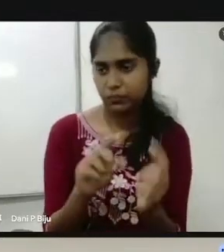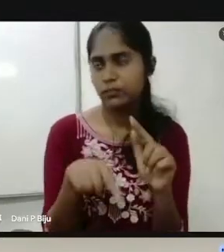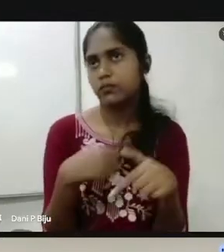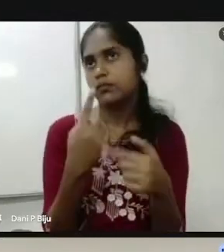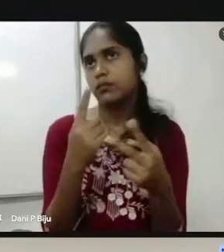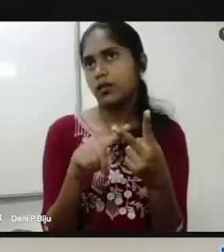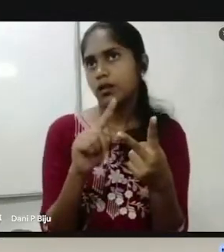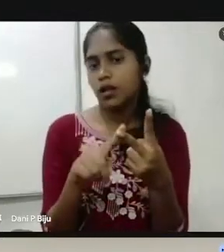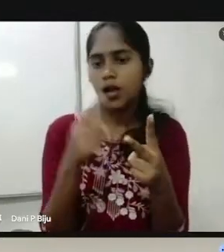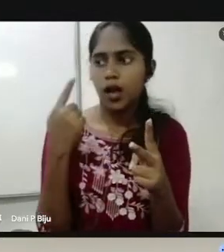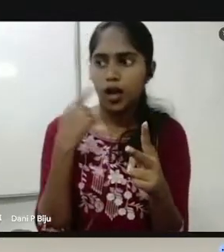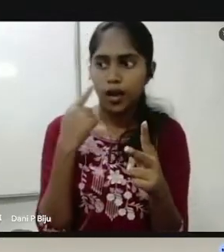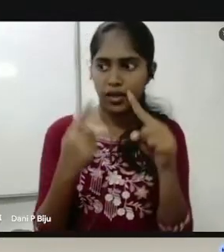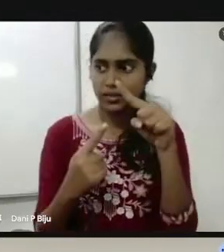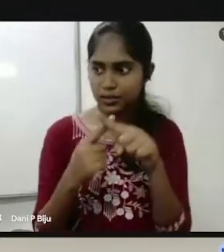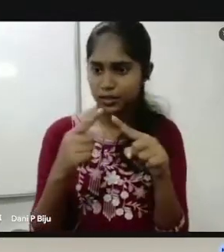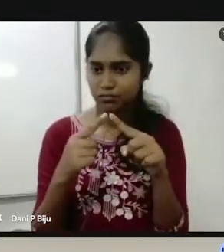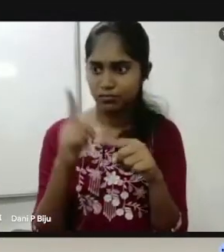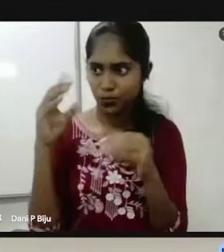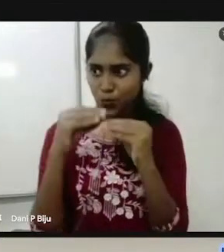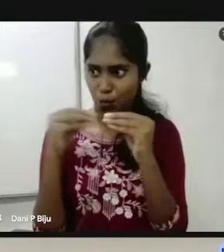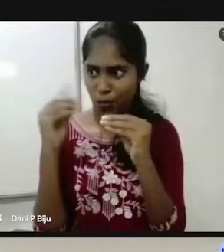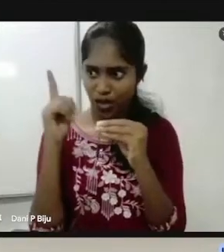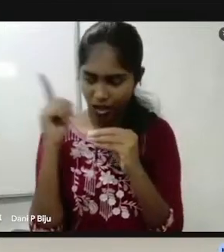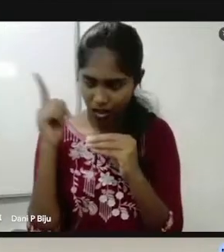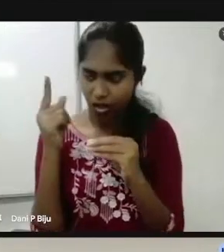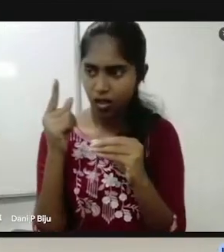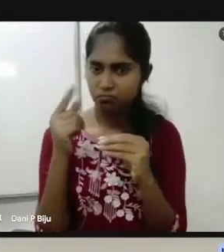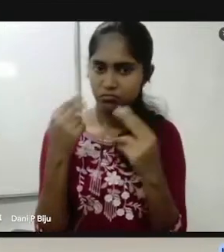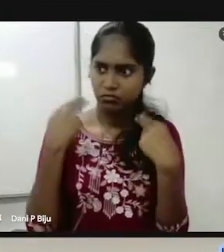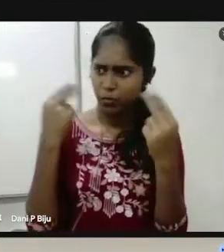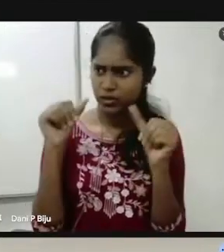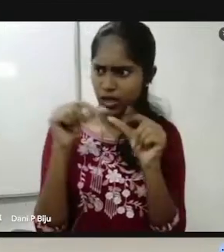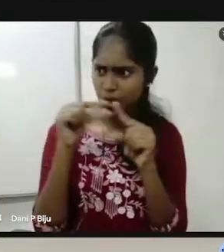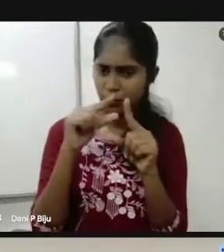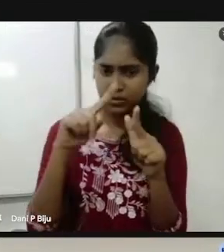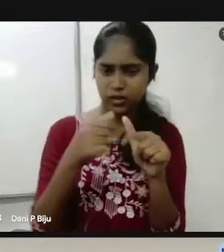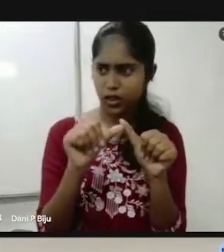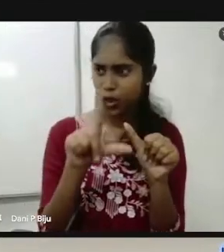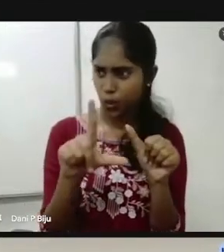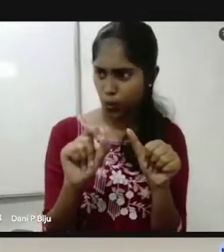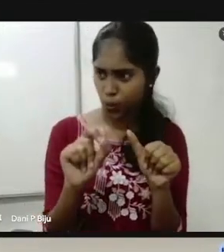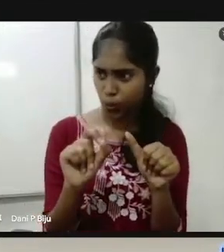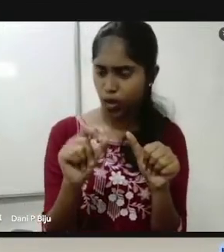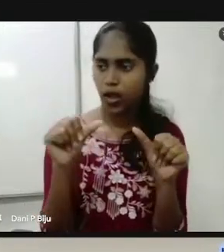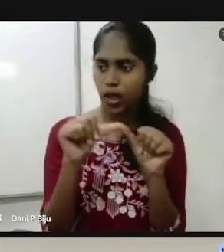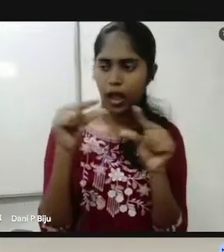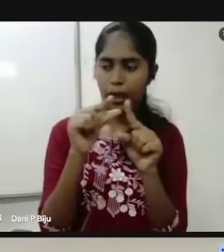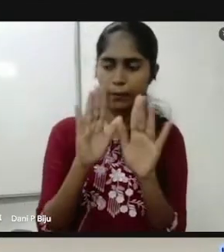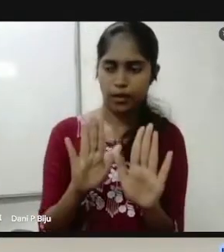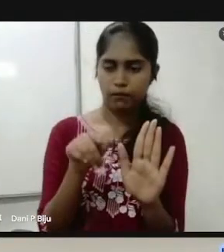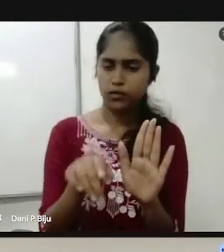ബോംബെ എന്നുള്ള ഒരെണ്ണമുണ്ട്, ജെലോ. ഇതൊക്കെ ഈ ആപ്ലിക്കേഷൻസ് ഒക്കെ അവൈലബിൾ ആണ്. ജെലോ ഫ്രീ ആണ്. അപ്പൊ നമ്മളുടെ ഞാൻ പറഞ്ഞ